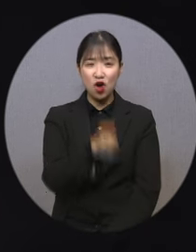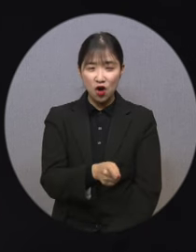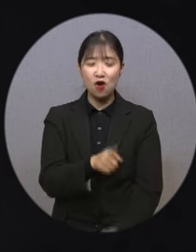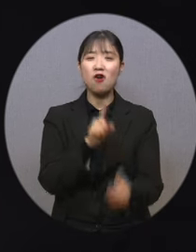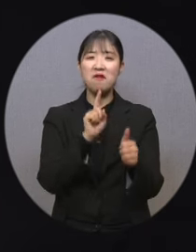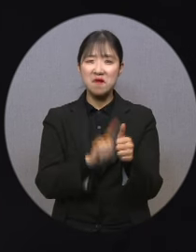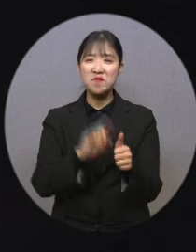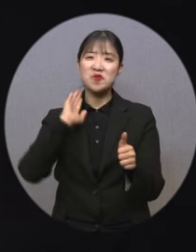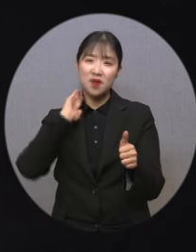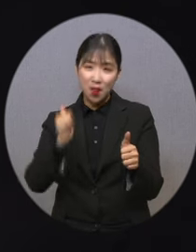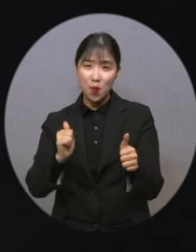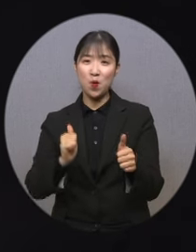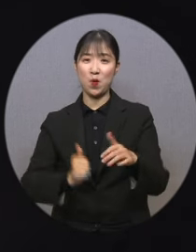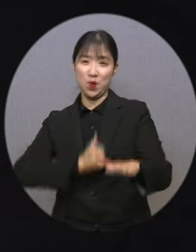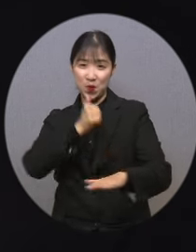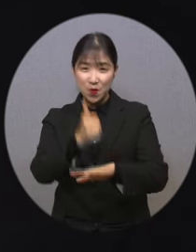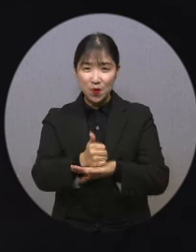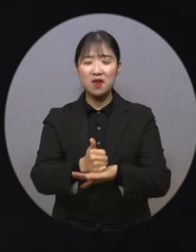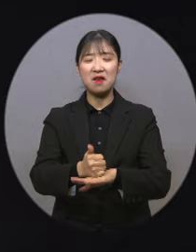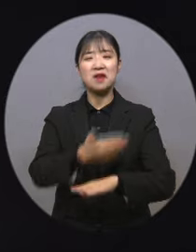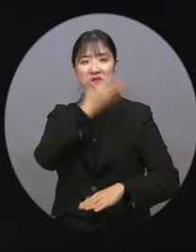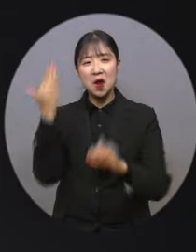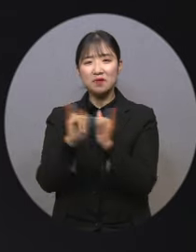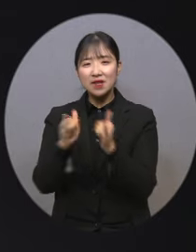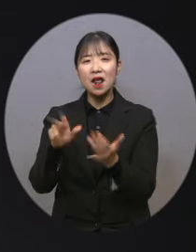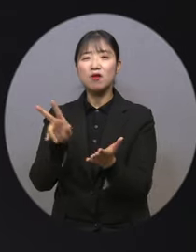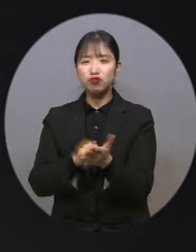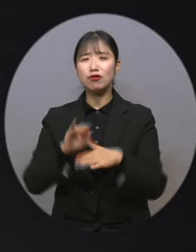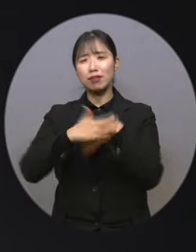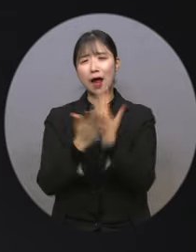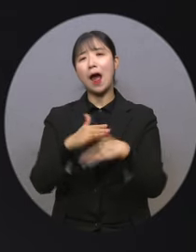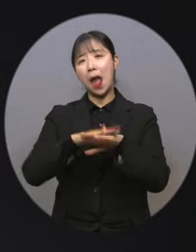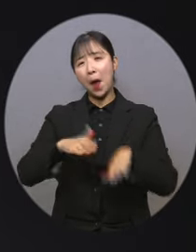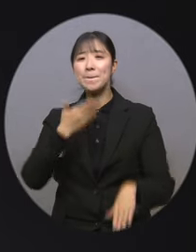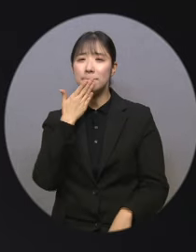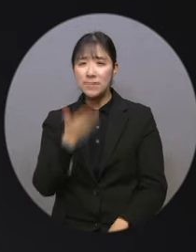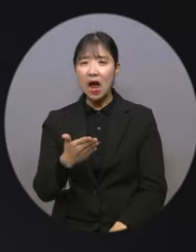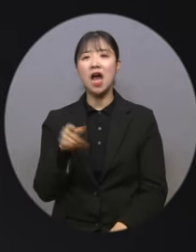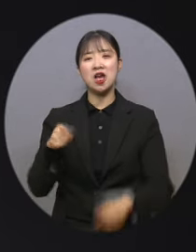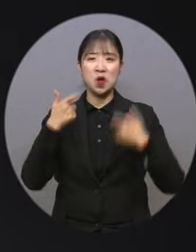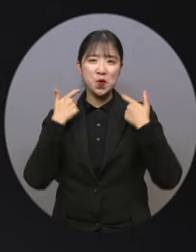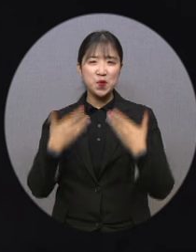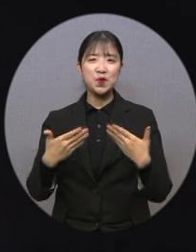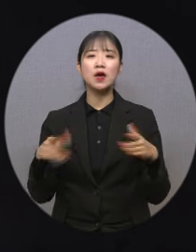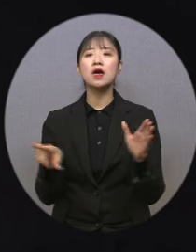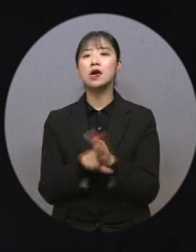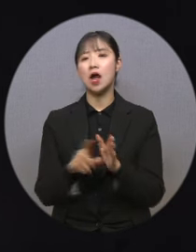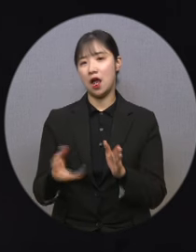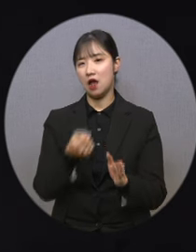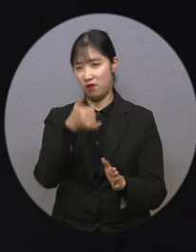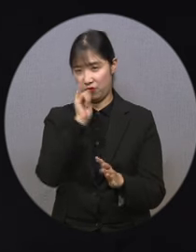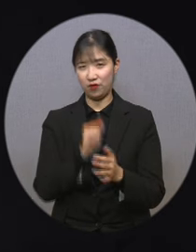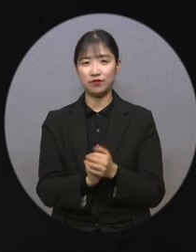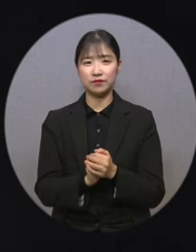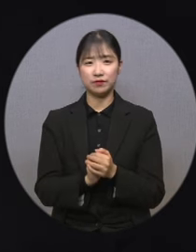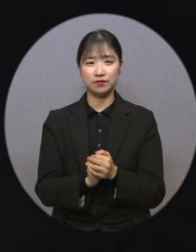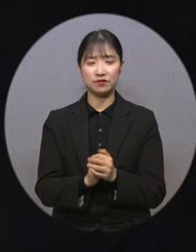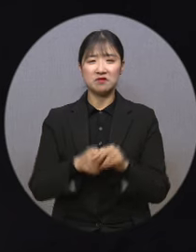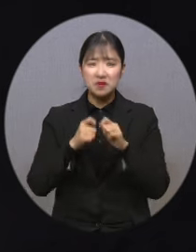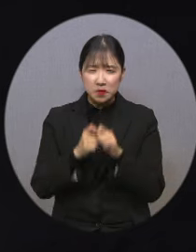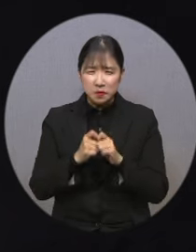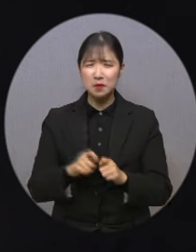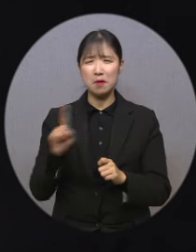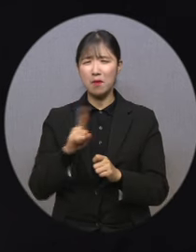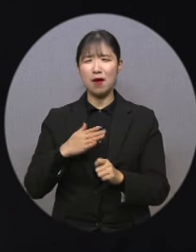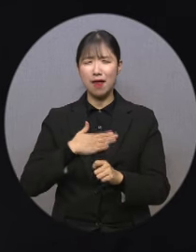되면 은 자기들의 문제는 다 해결된다 그런 확신을 가지고 있을 겁니다 거기서 구체적으로 뭐 뭘